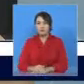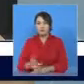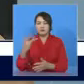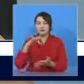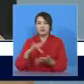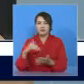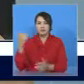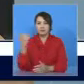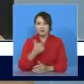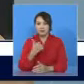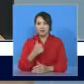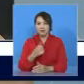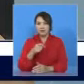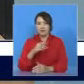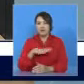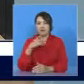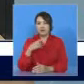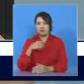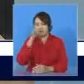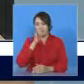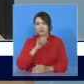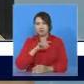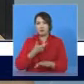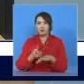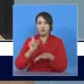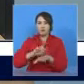аптада атап кетсек, өте көп